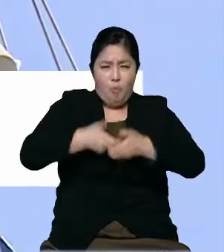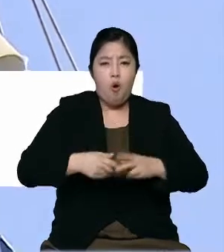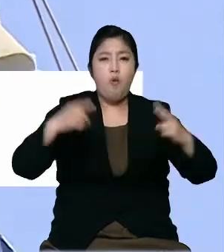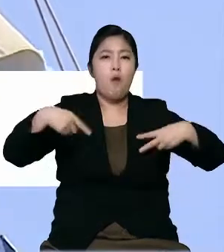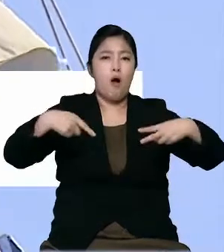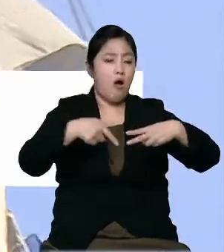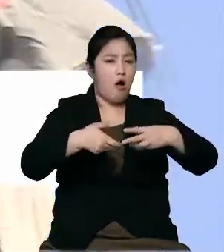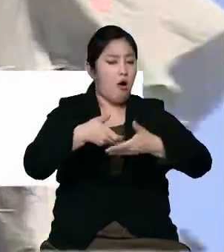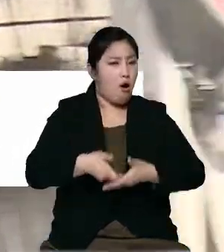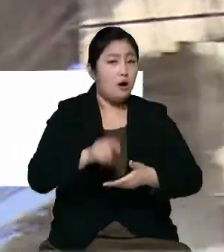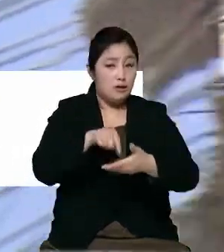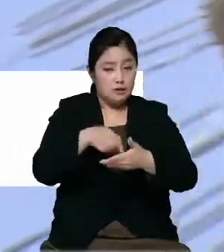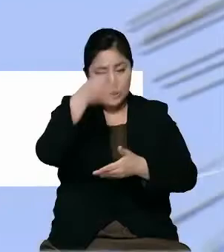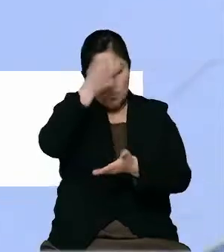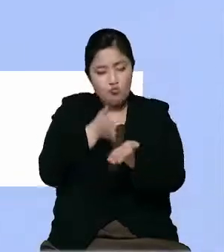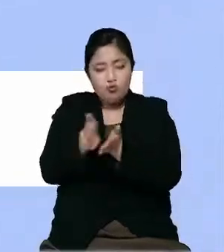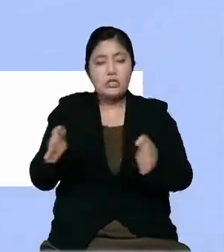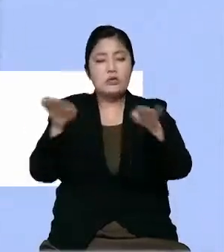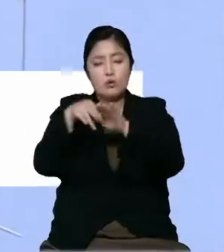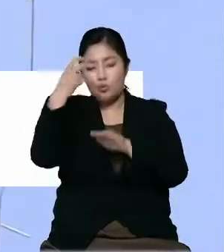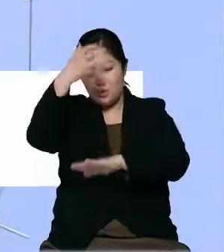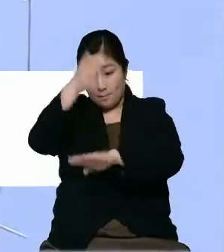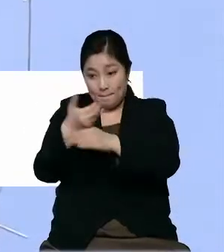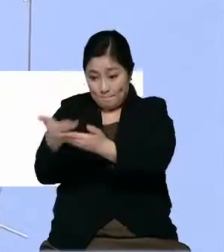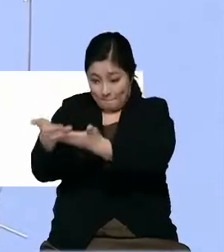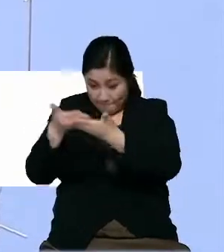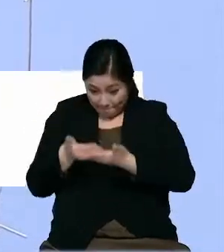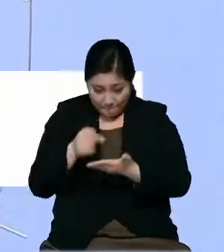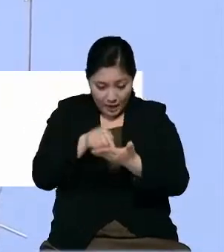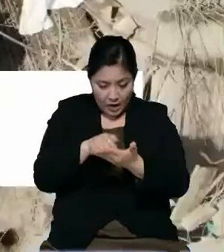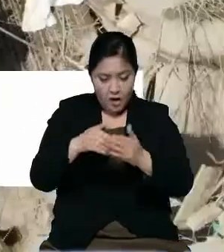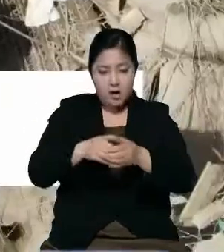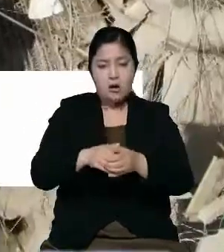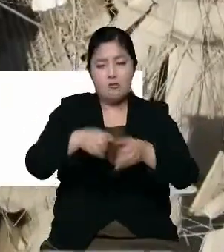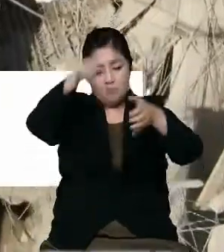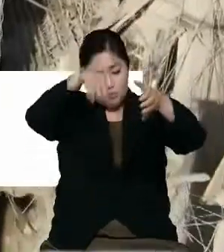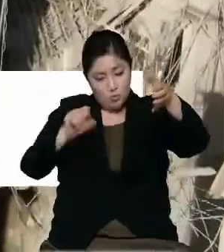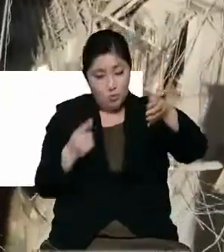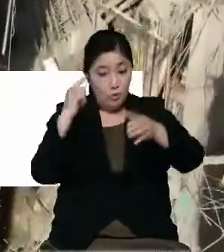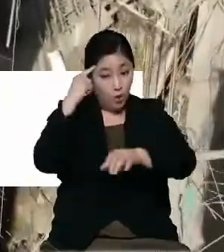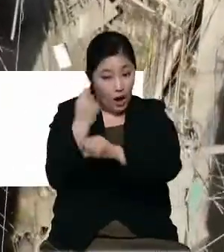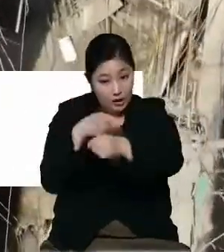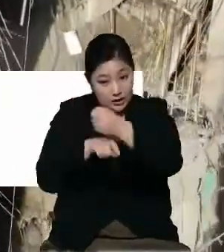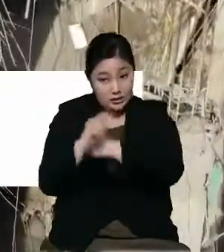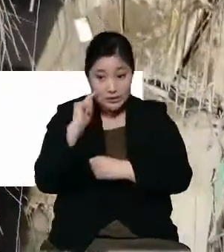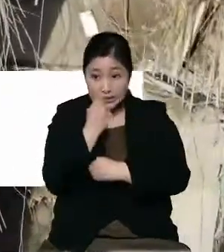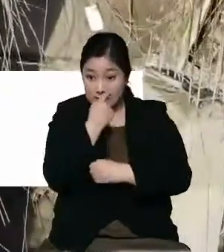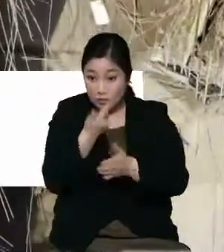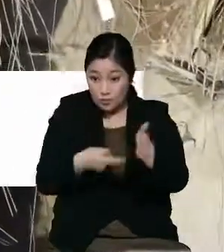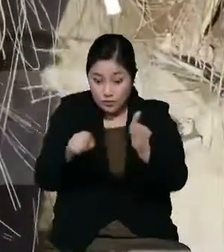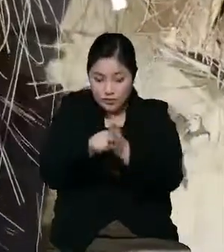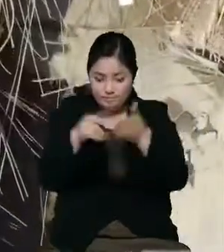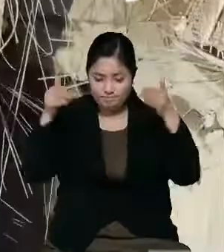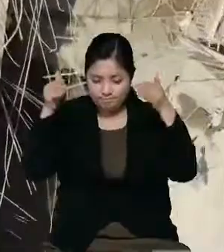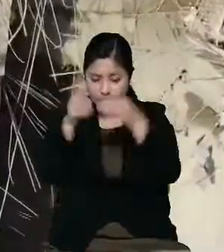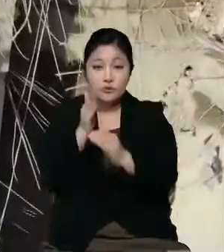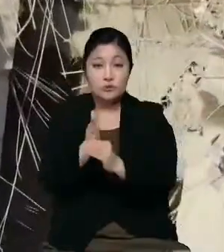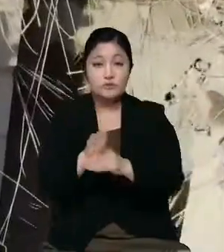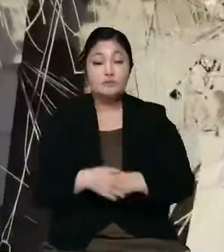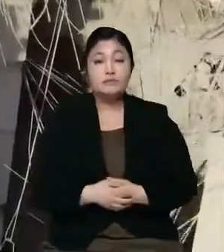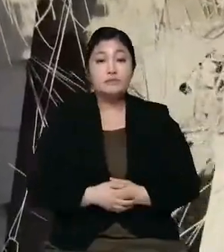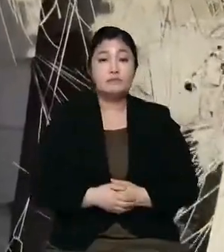무게가 가해졌다는 전문 기관의 조사 결과를 받아 붕괴 원인을 과학적으로 증명하는 데 수사력을 모으고